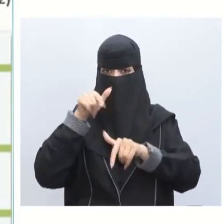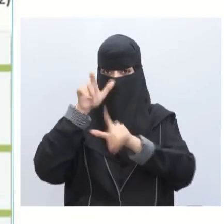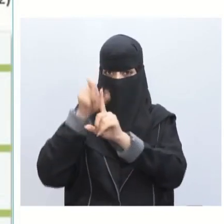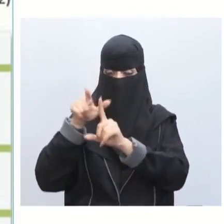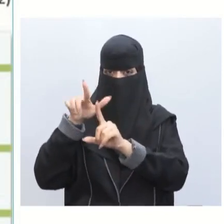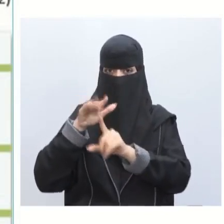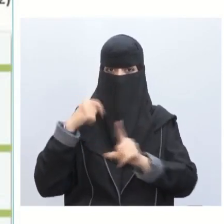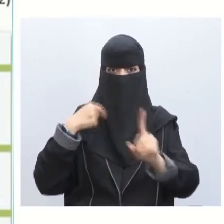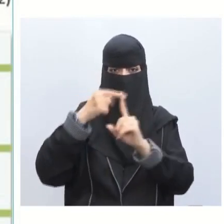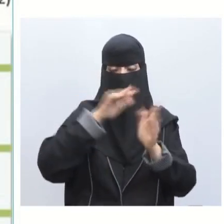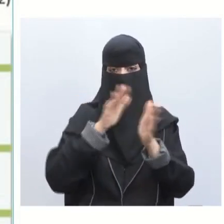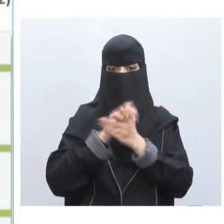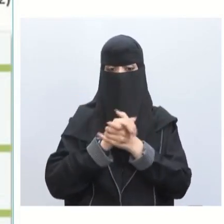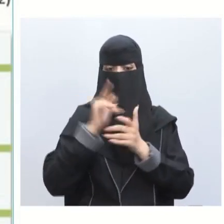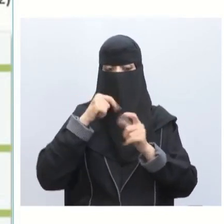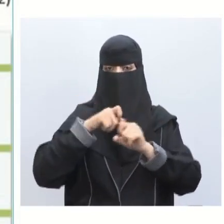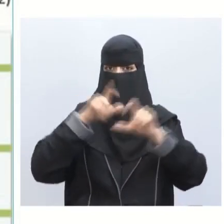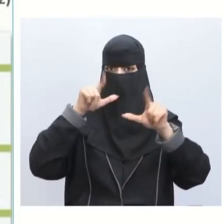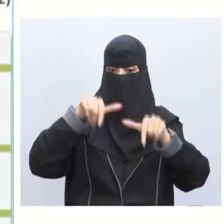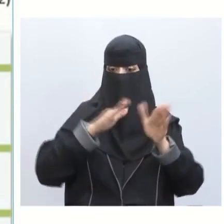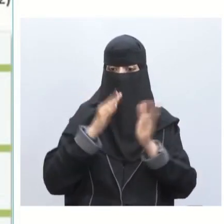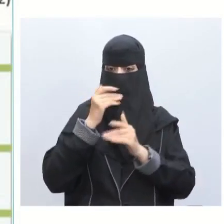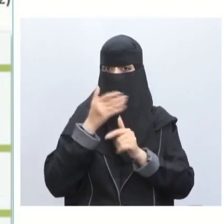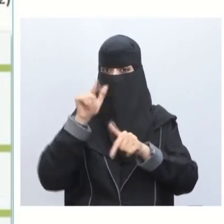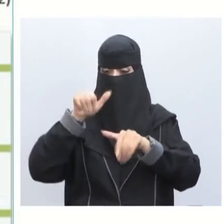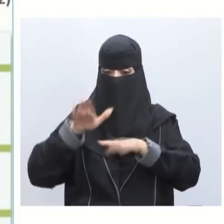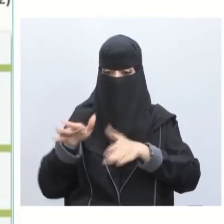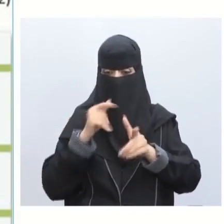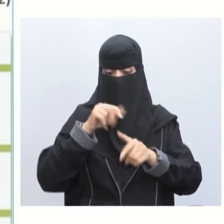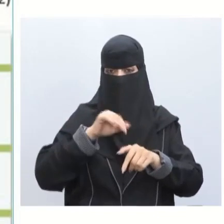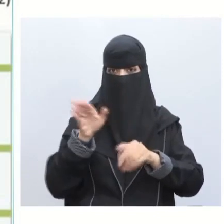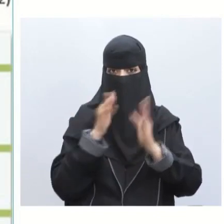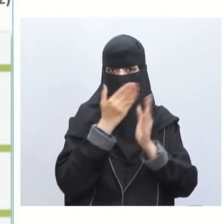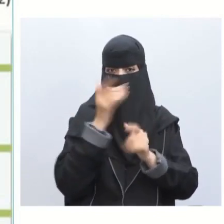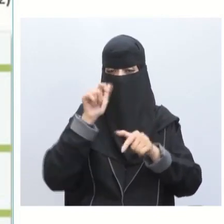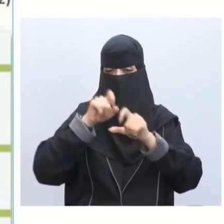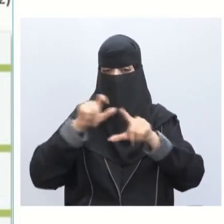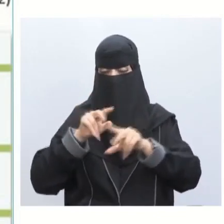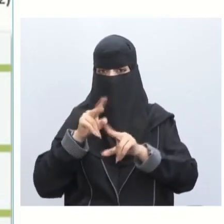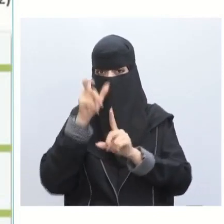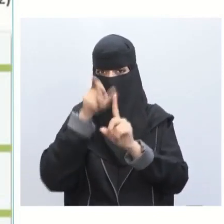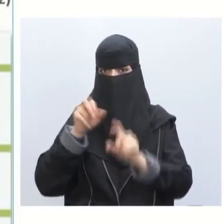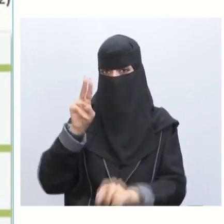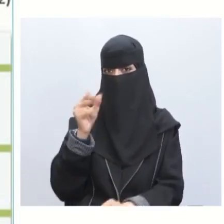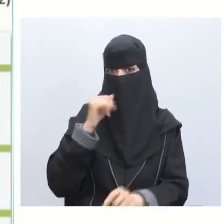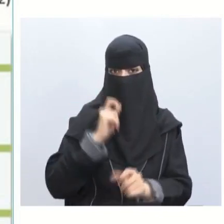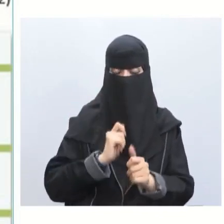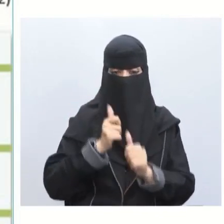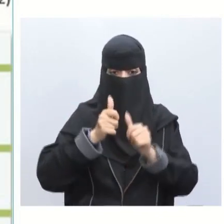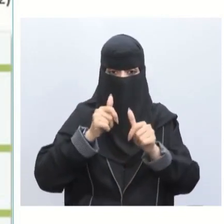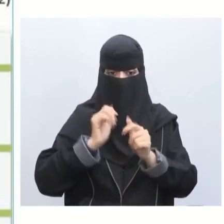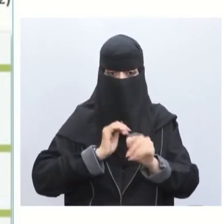الشخص المستهدف ويوضح الشكل كذلك لدينا من اشكال التنمر ذكرنا المطارده